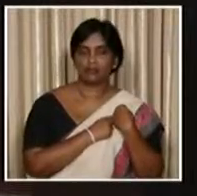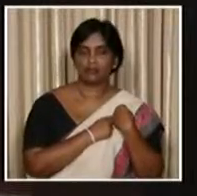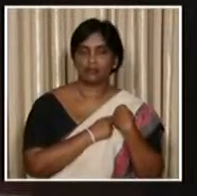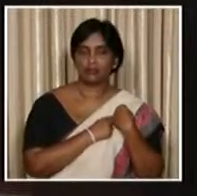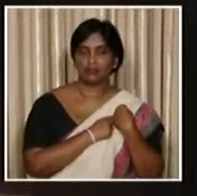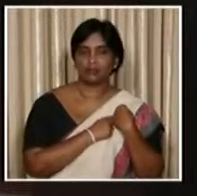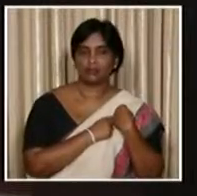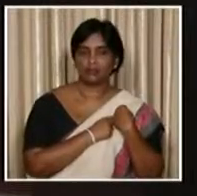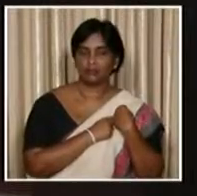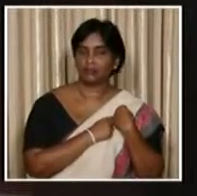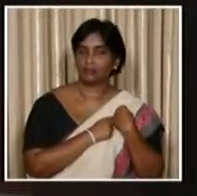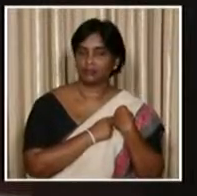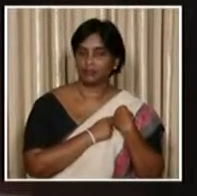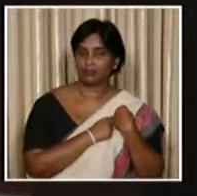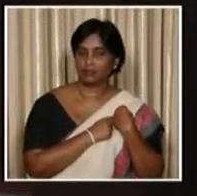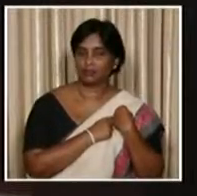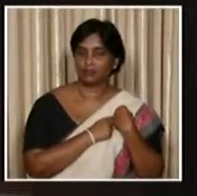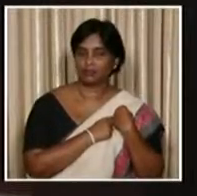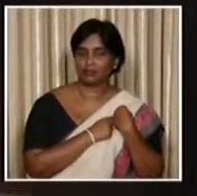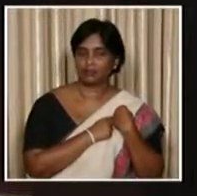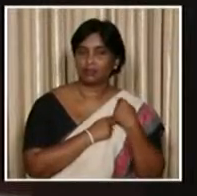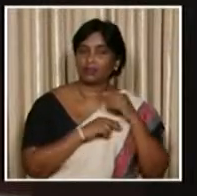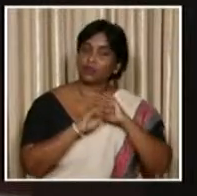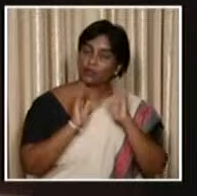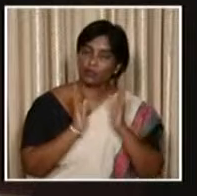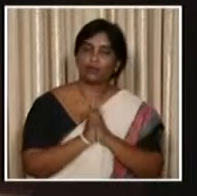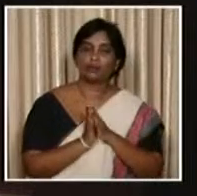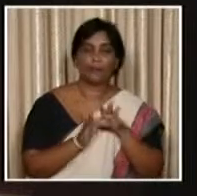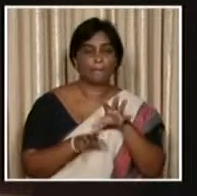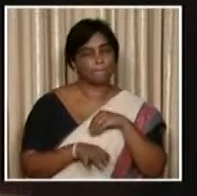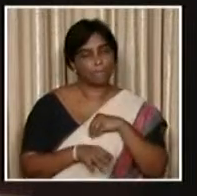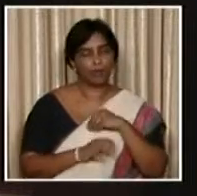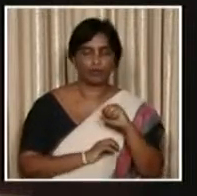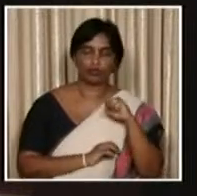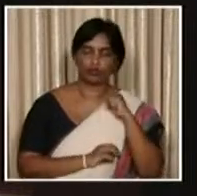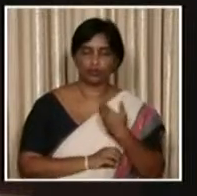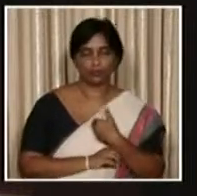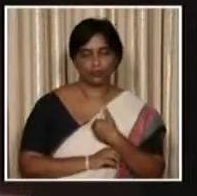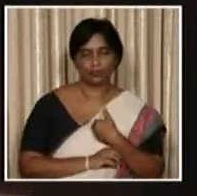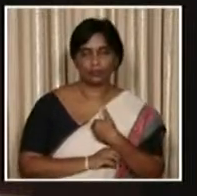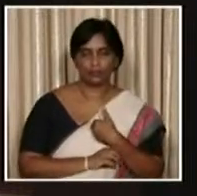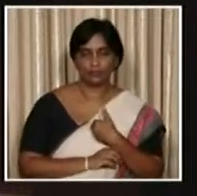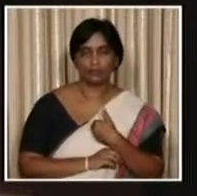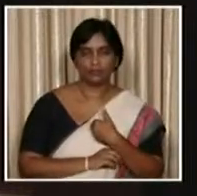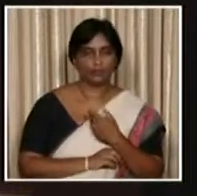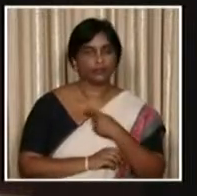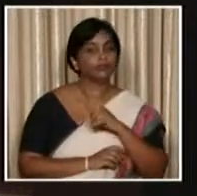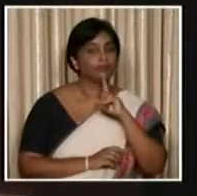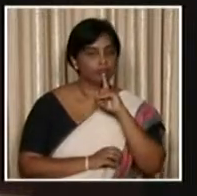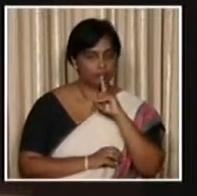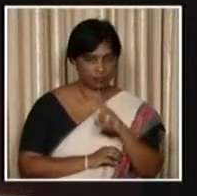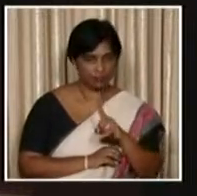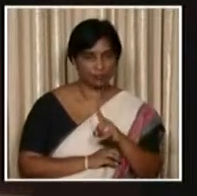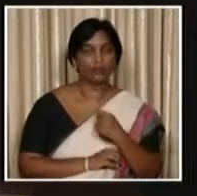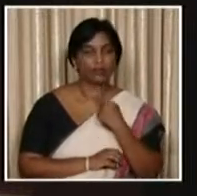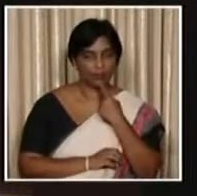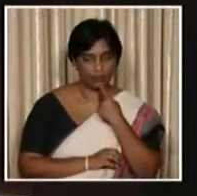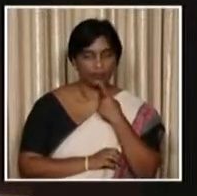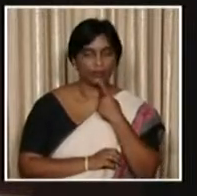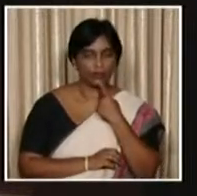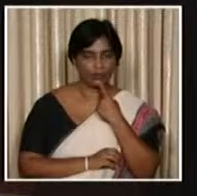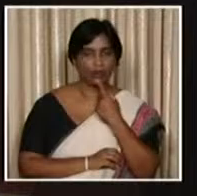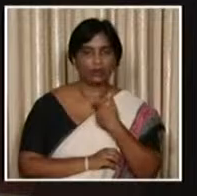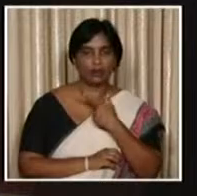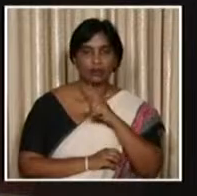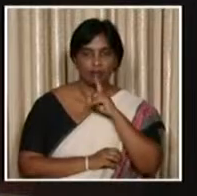ඕන, responsibility එක තියෙන්නත් ඕන. ඒ හැමදේම බාර ගන්න මට කෂේරුකාවක් තියෙනවා. මම ඔබතුමාට කියන්න කැමතියි, ඔව්